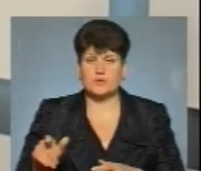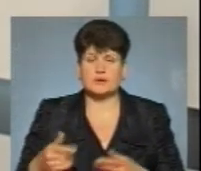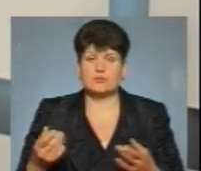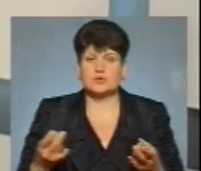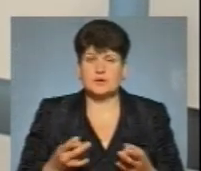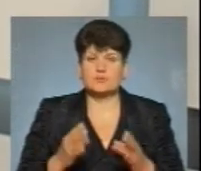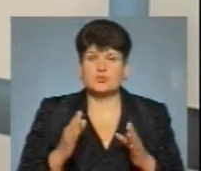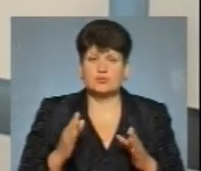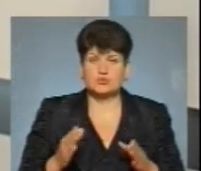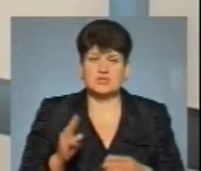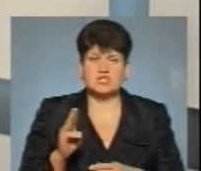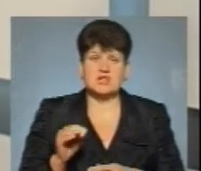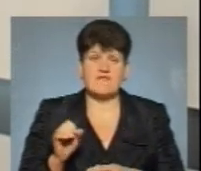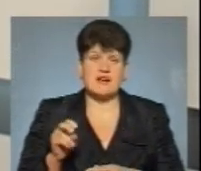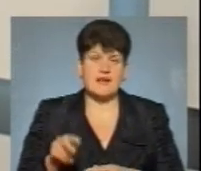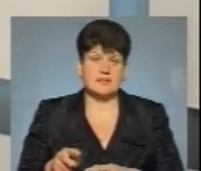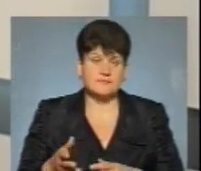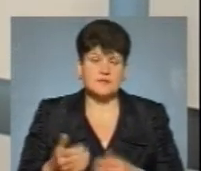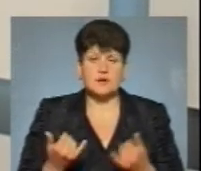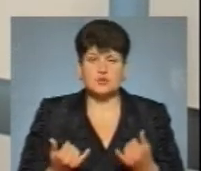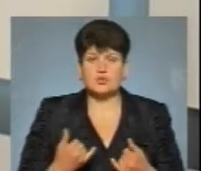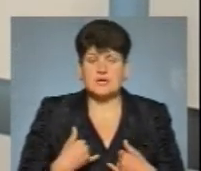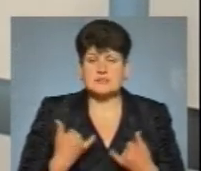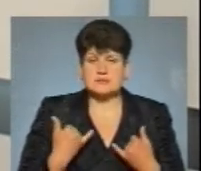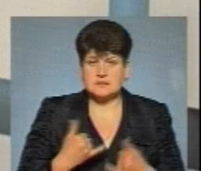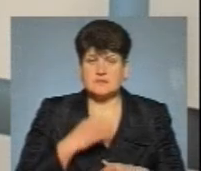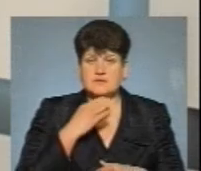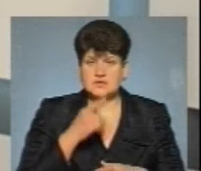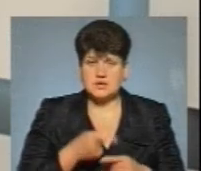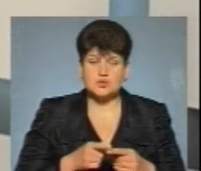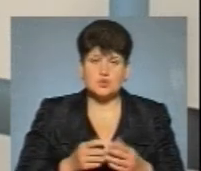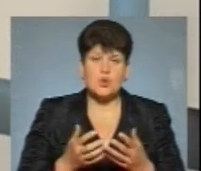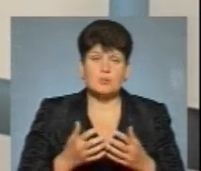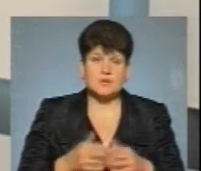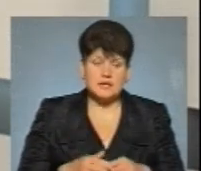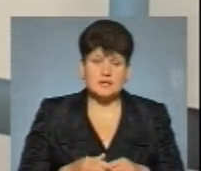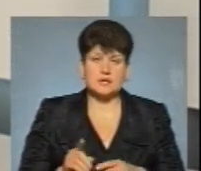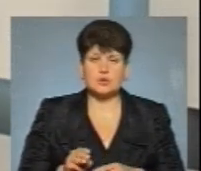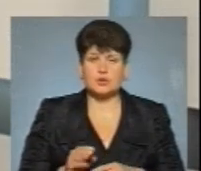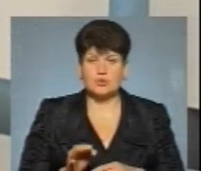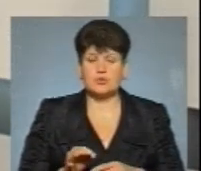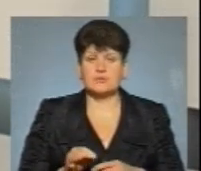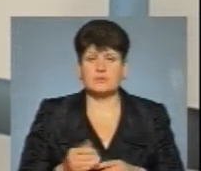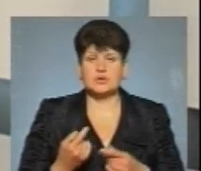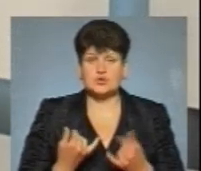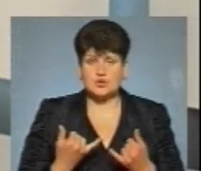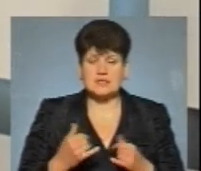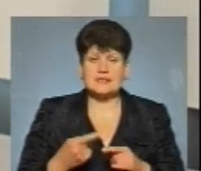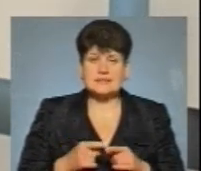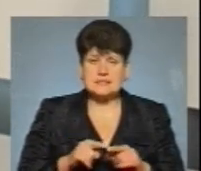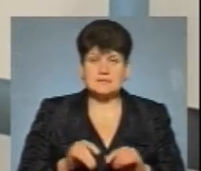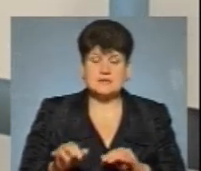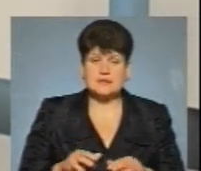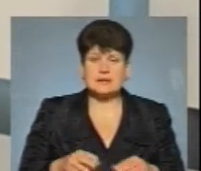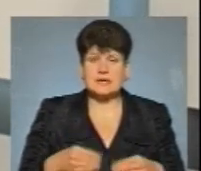буде апарати ШВЛ. Тобто, якщо в нас є достатня кількість того обладнання, то сьогодні ми от цими заходами ми сьогодні даємо можливість